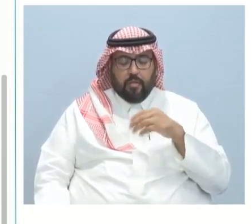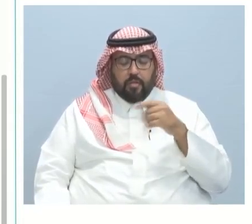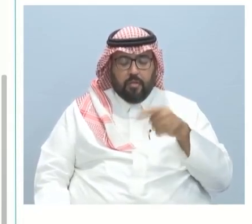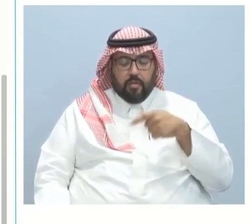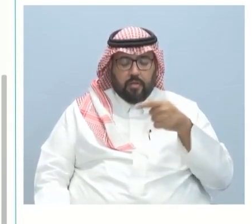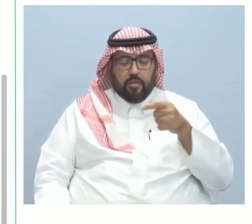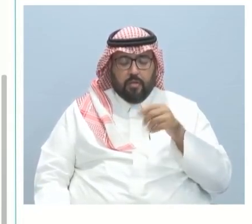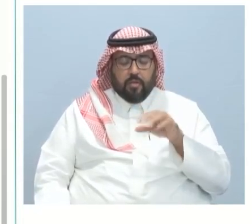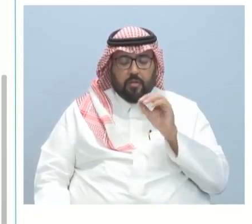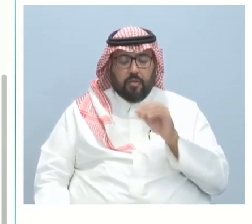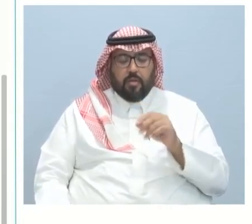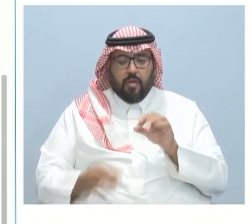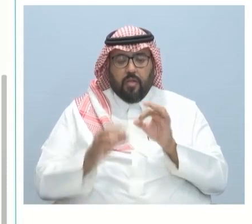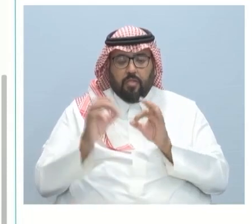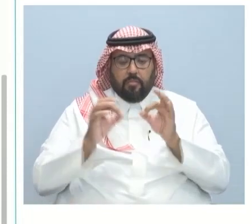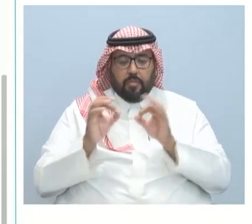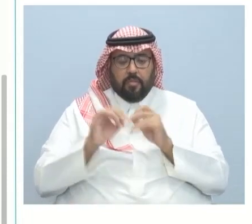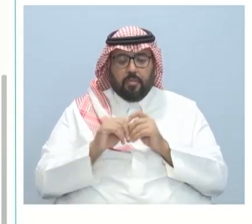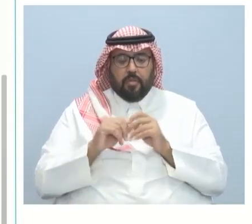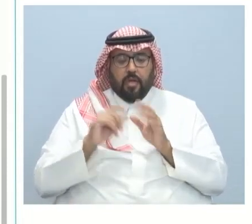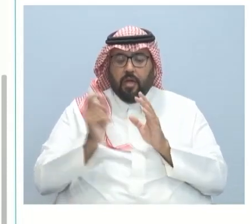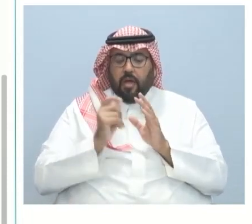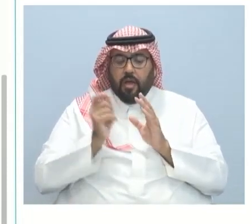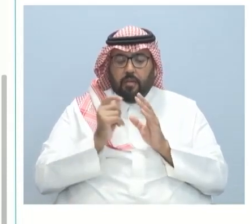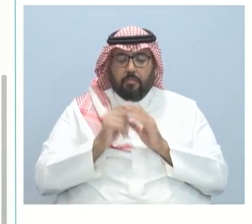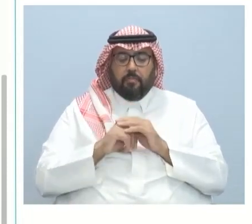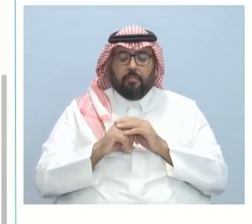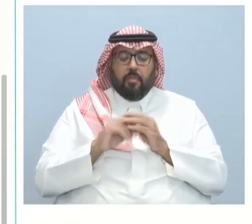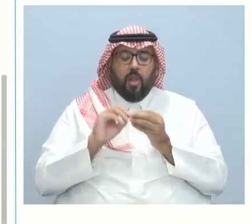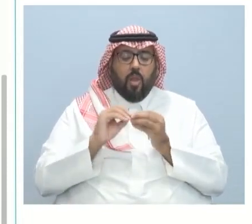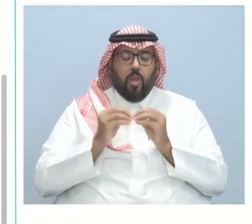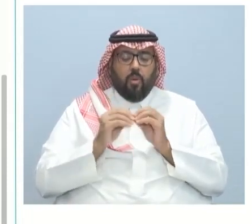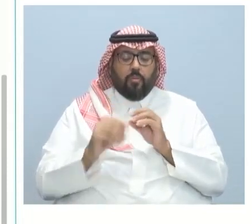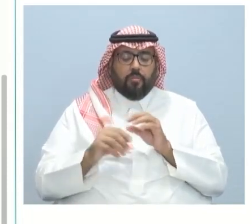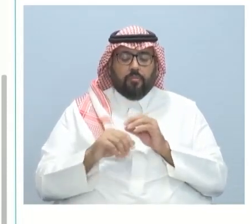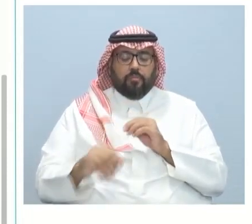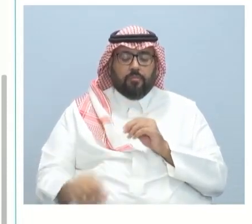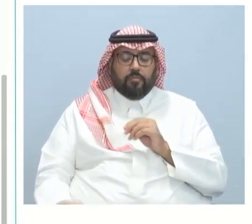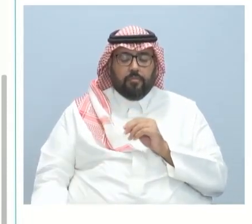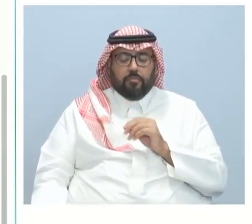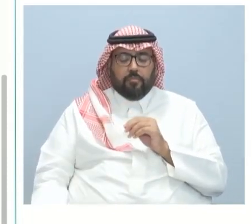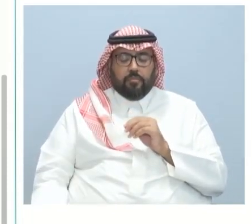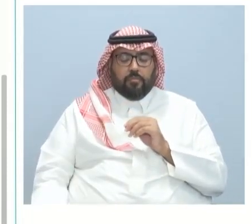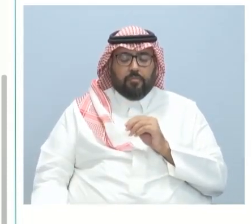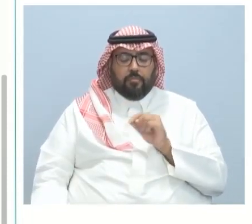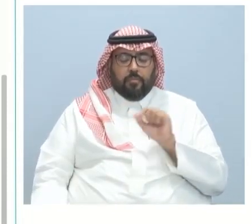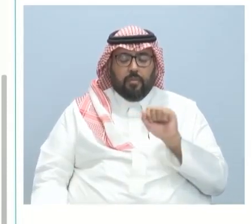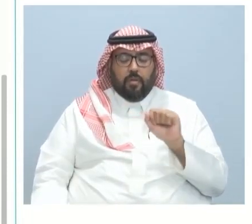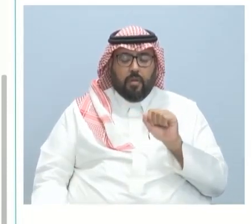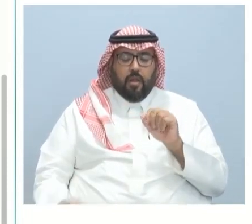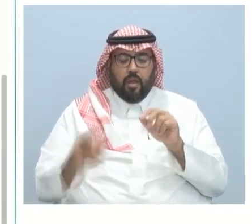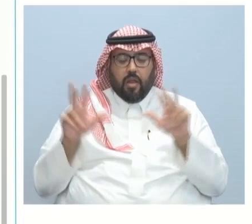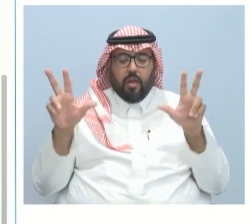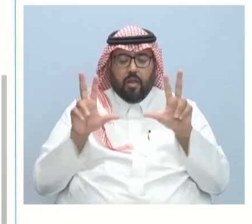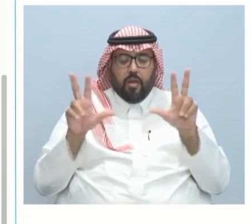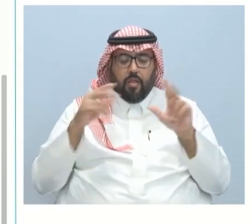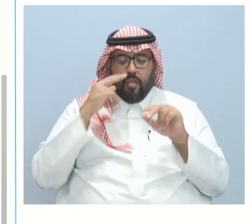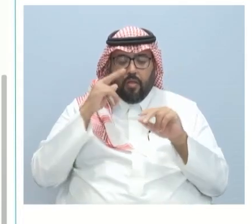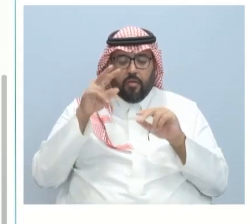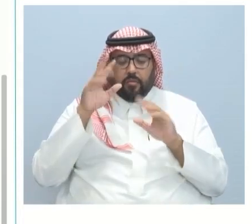لبنه اضبط القلم على اللون من لبنات فئات العرض ذات